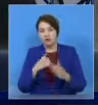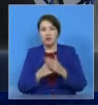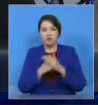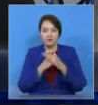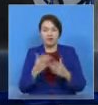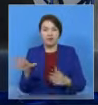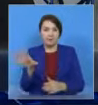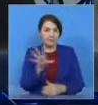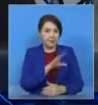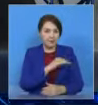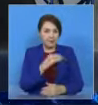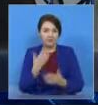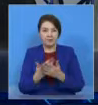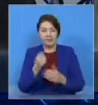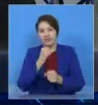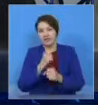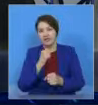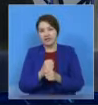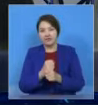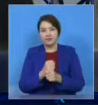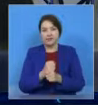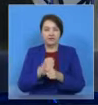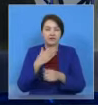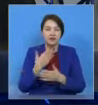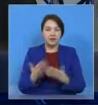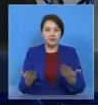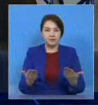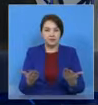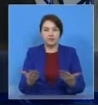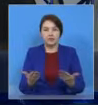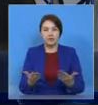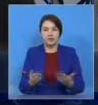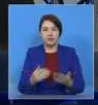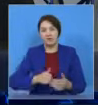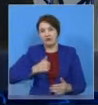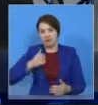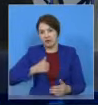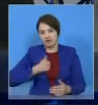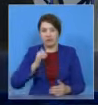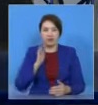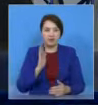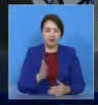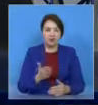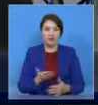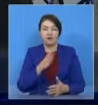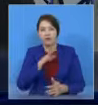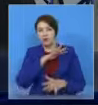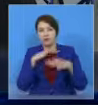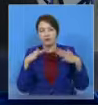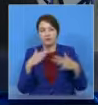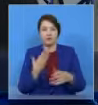жеткізу барысындағы жасалып жатқан жұмыстардың мақтануға тұрарлық жақтары өте